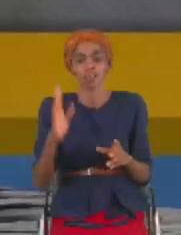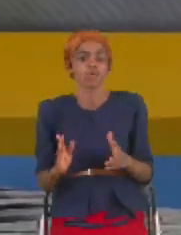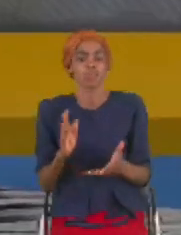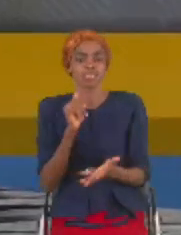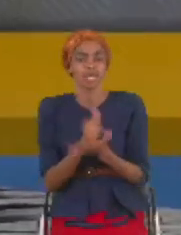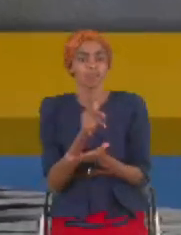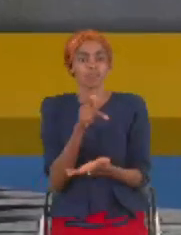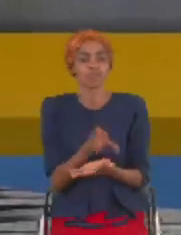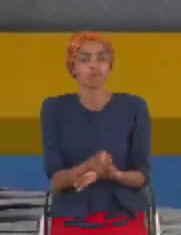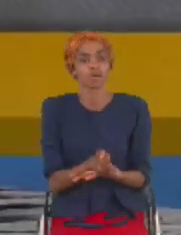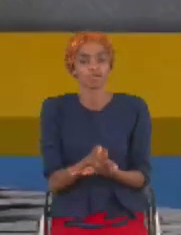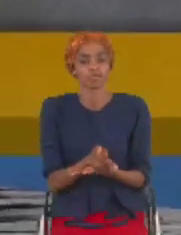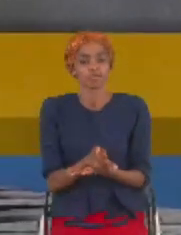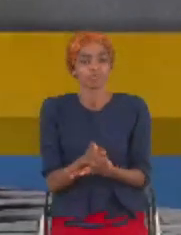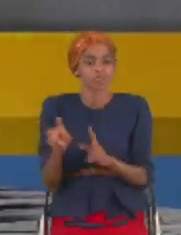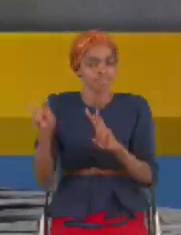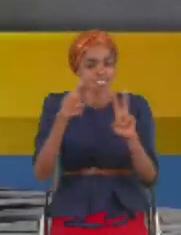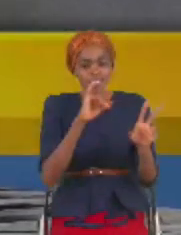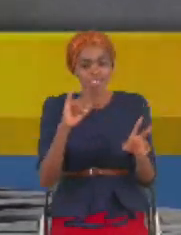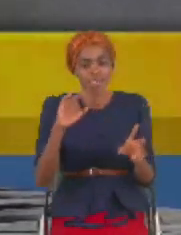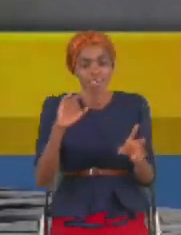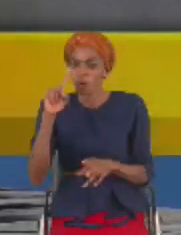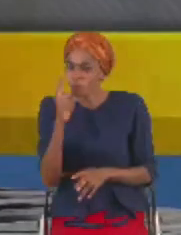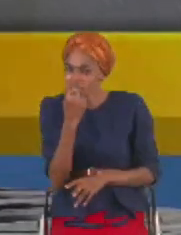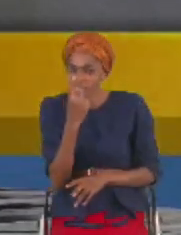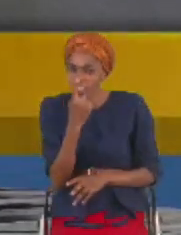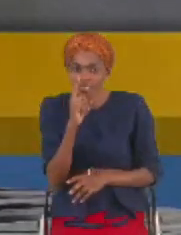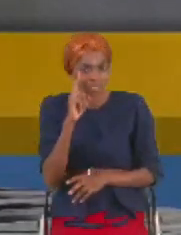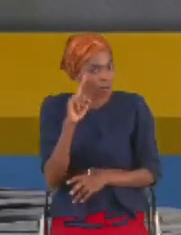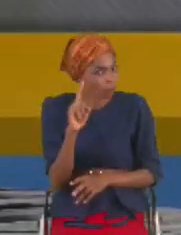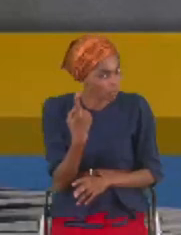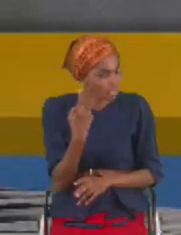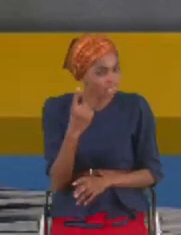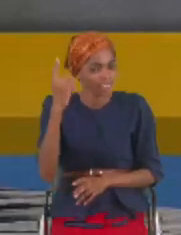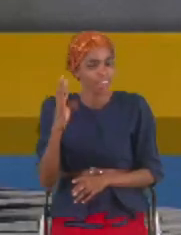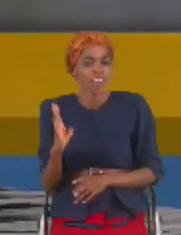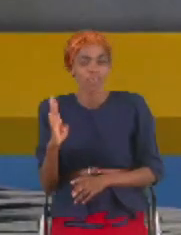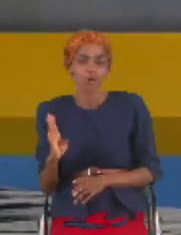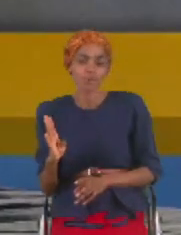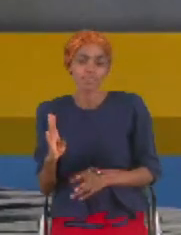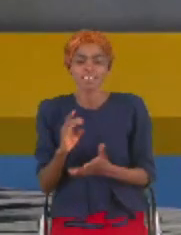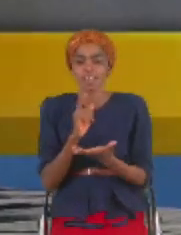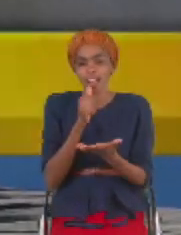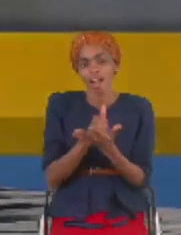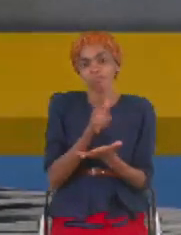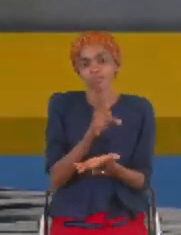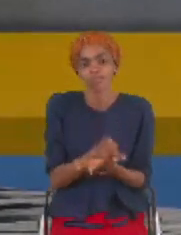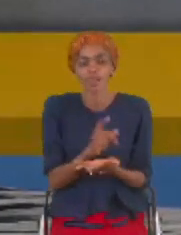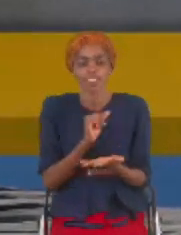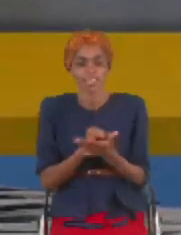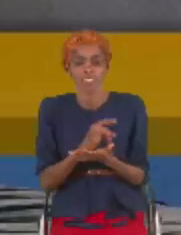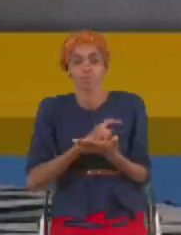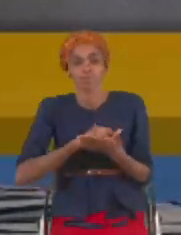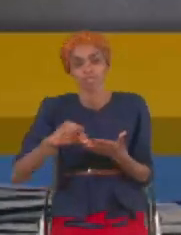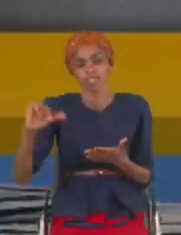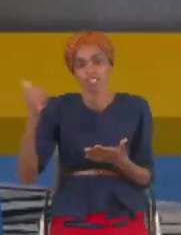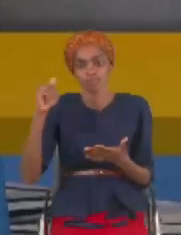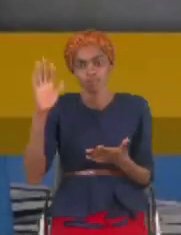l'approbation de dieu cherche seulement seulement seulement l'approbation de dieu dans le verset 15